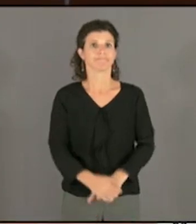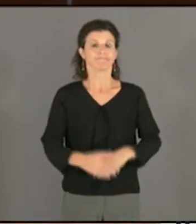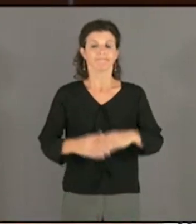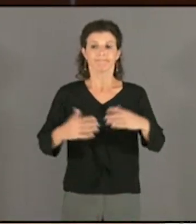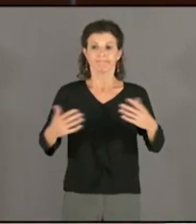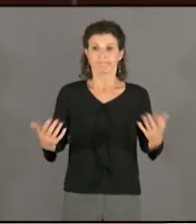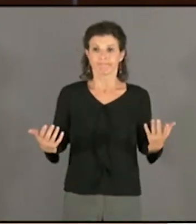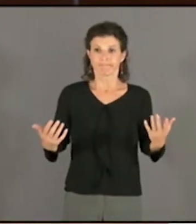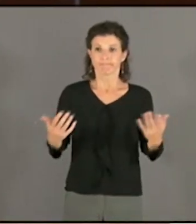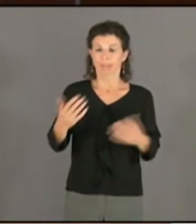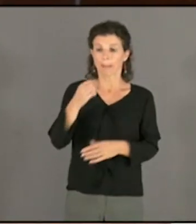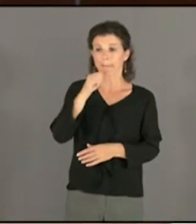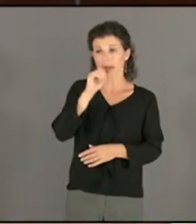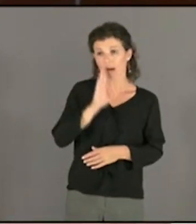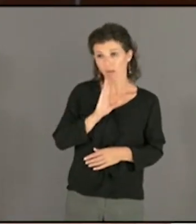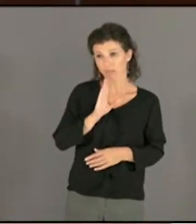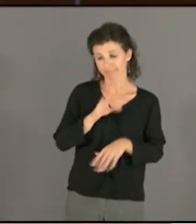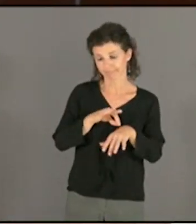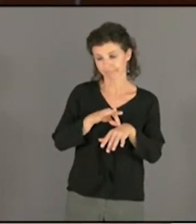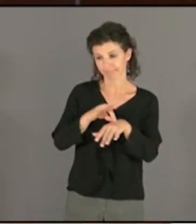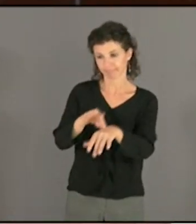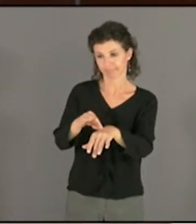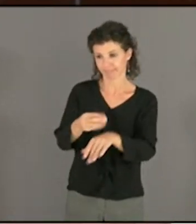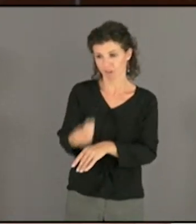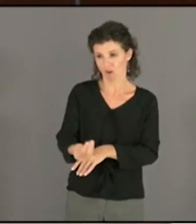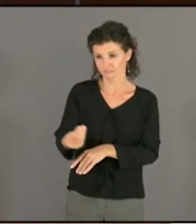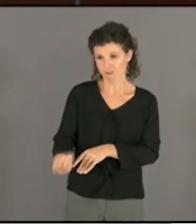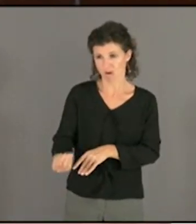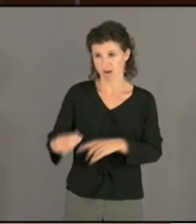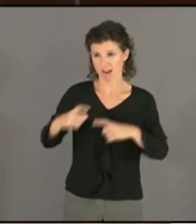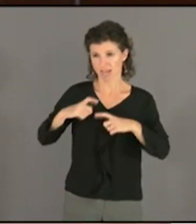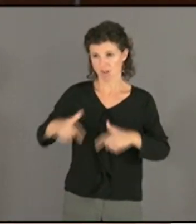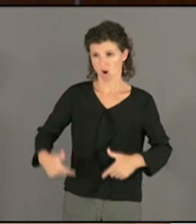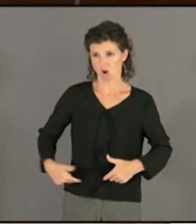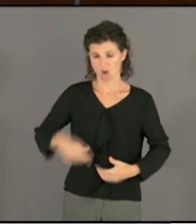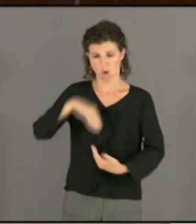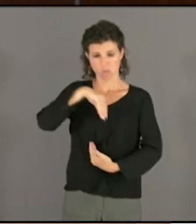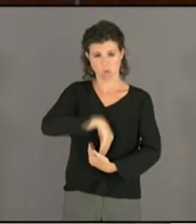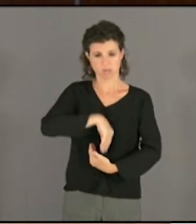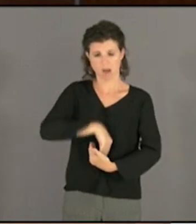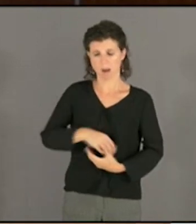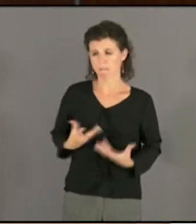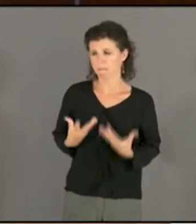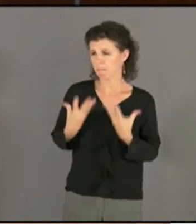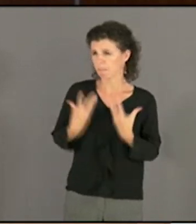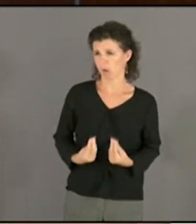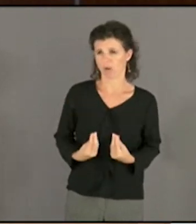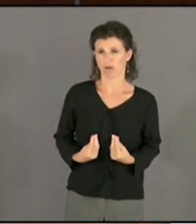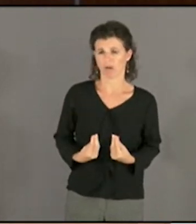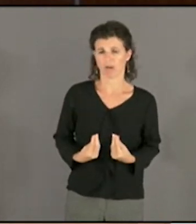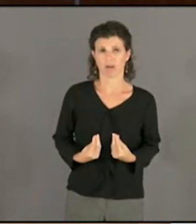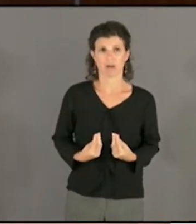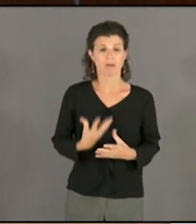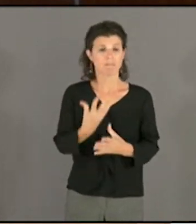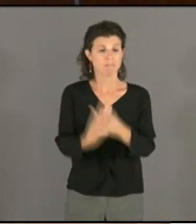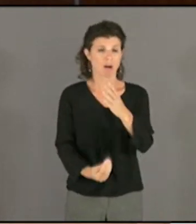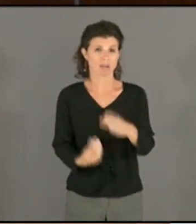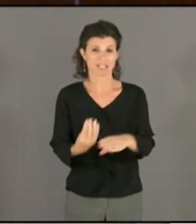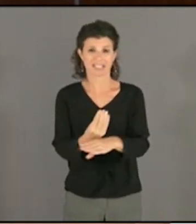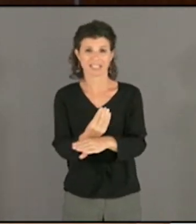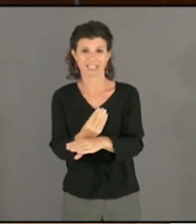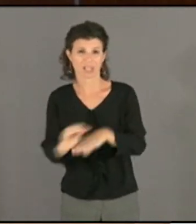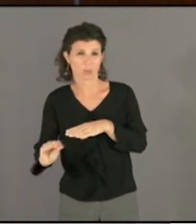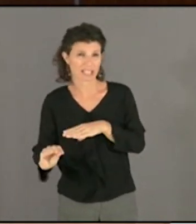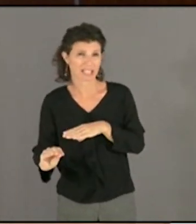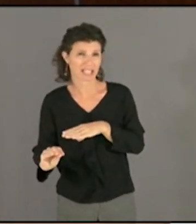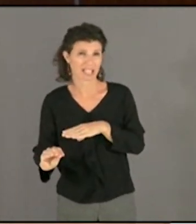des parents qui déposent leurs enfants à l'école avec la peur au ventre, une insécurité, et pas des